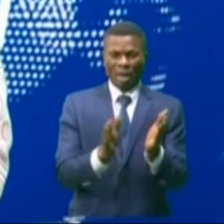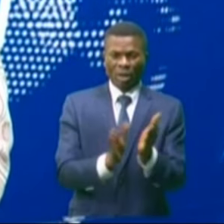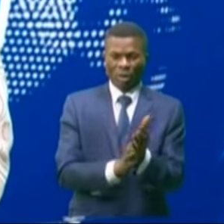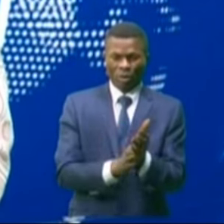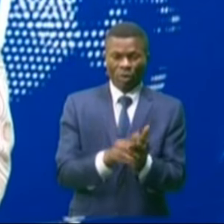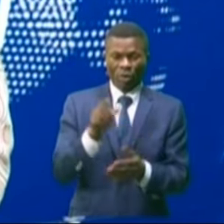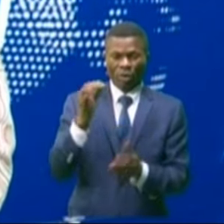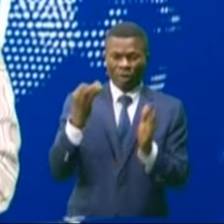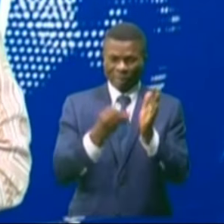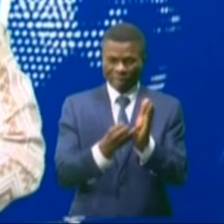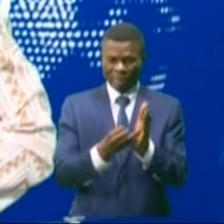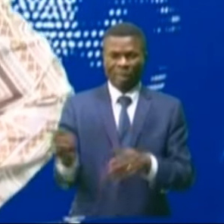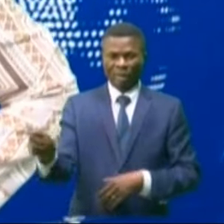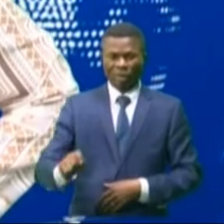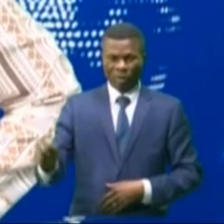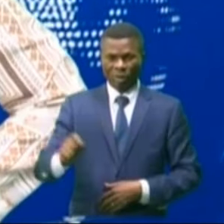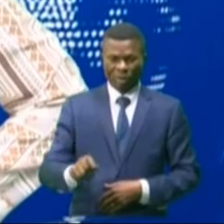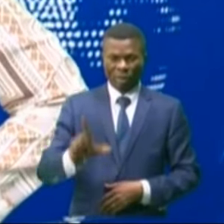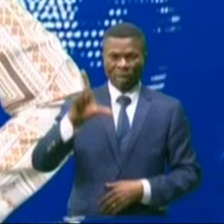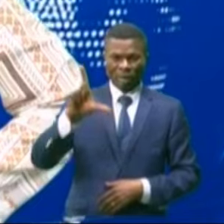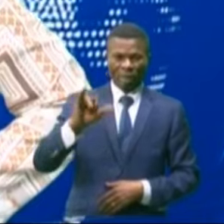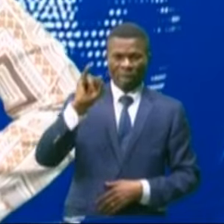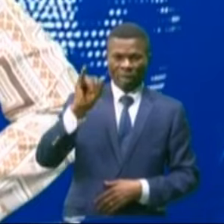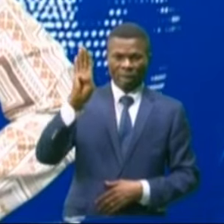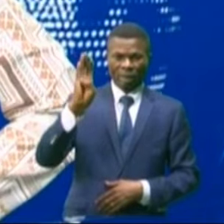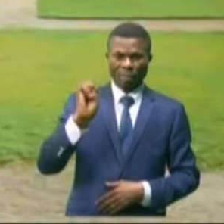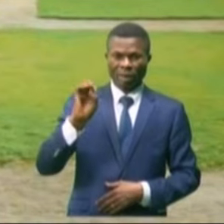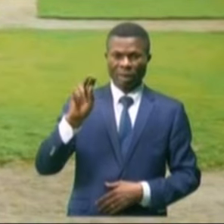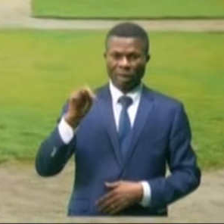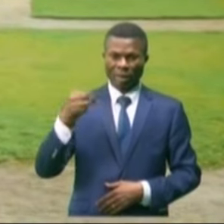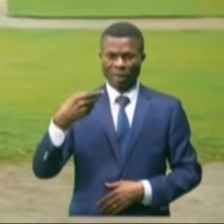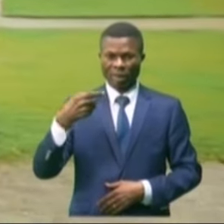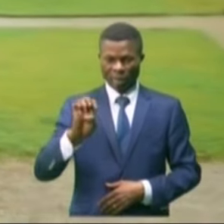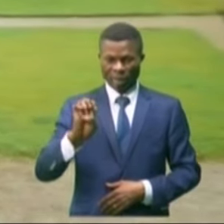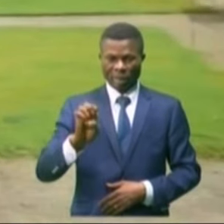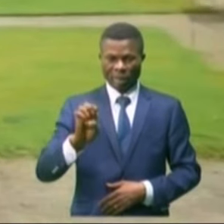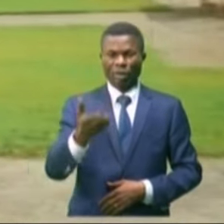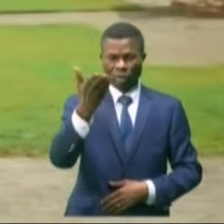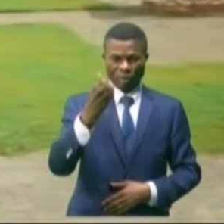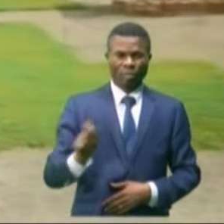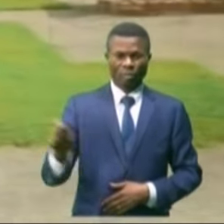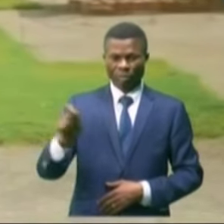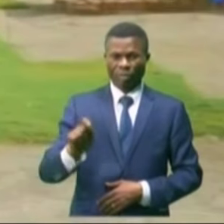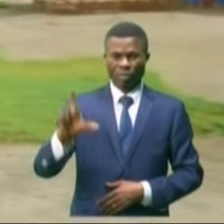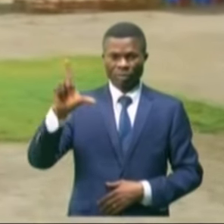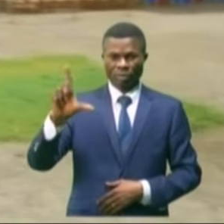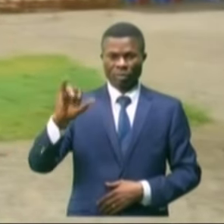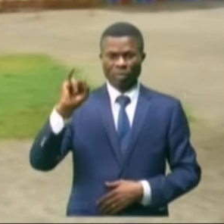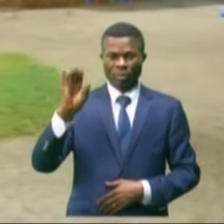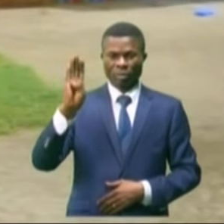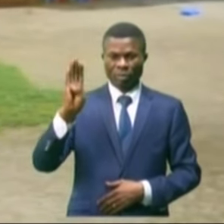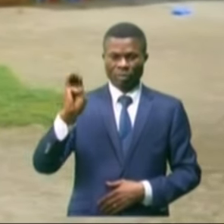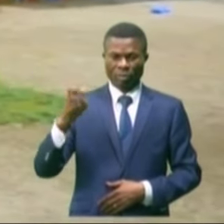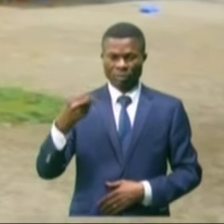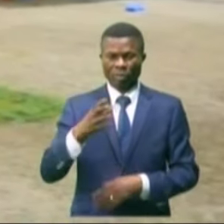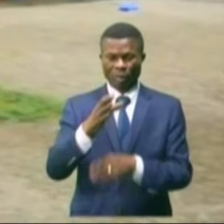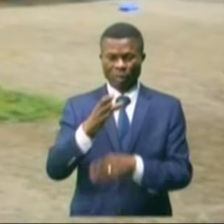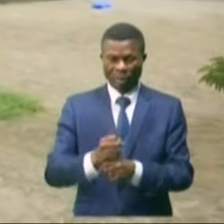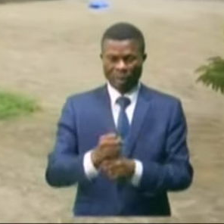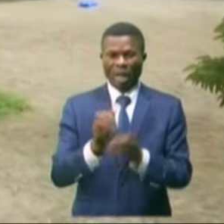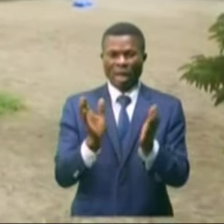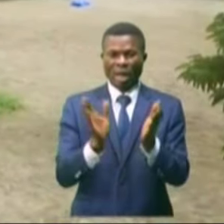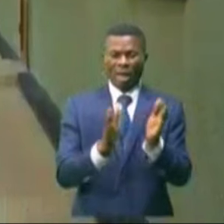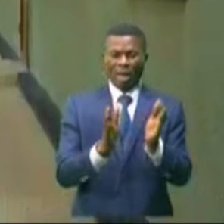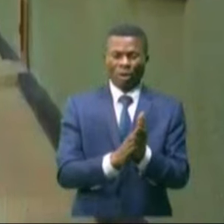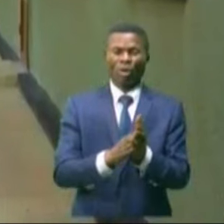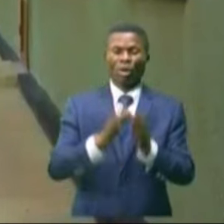école dans le territoire de Libengue. Reportage. Le territoire de Libengue vient de bénéficier de 14 bâtiments scolaires Pimpon